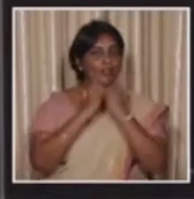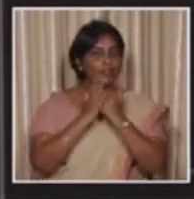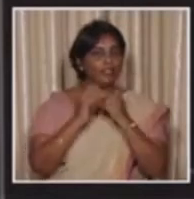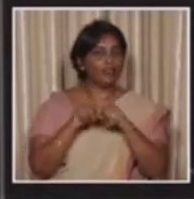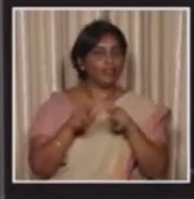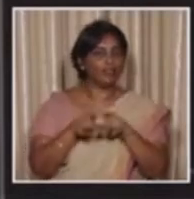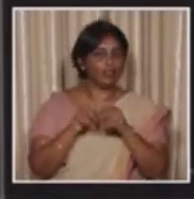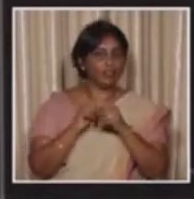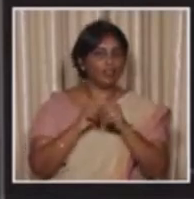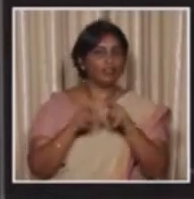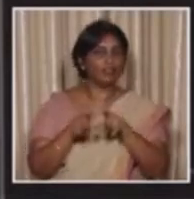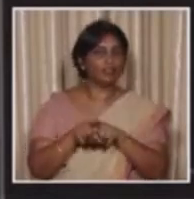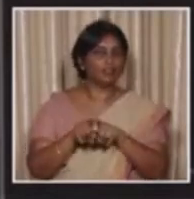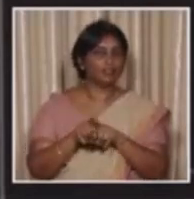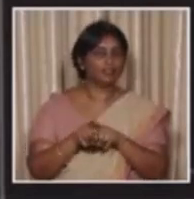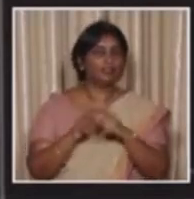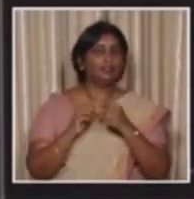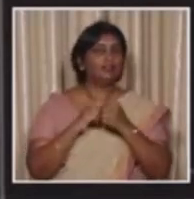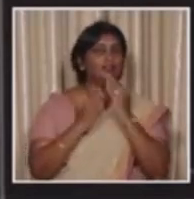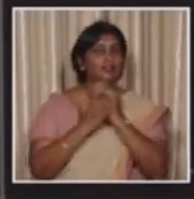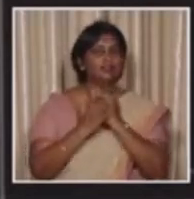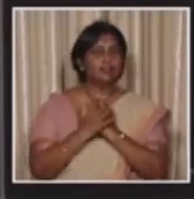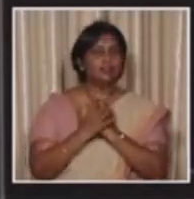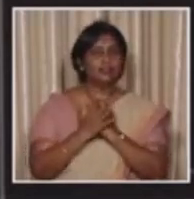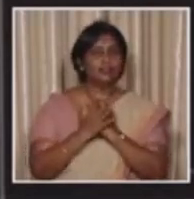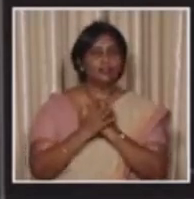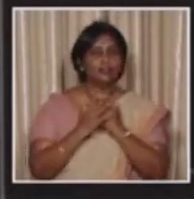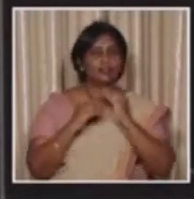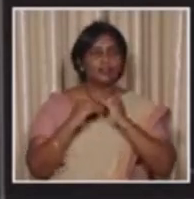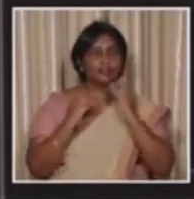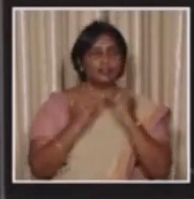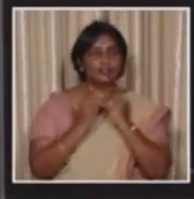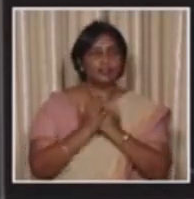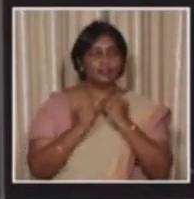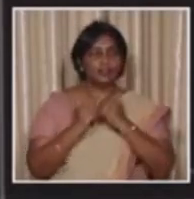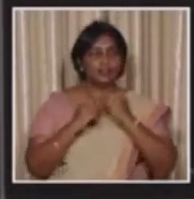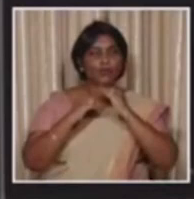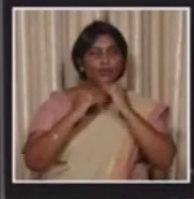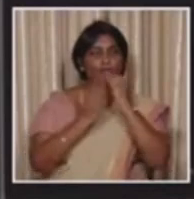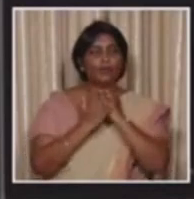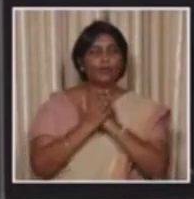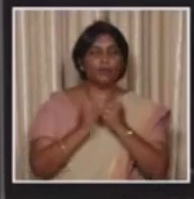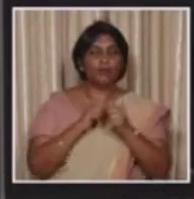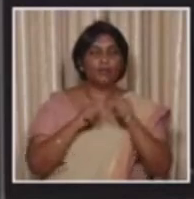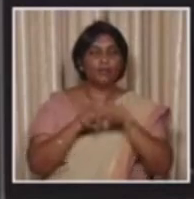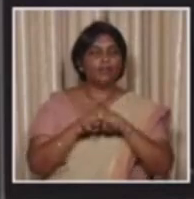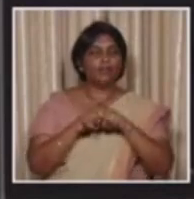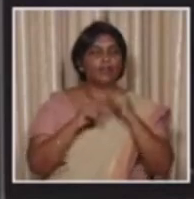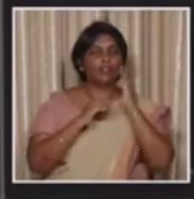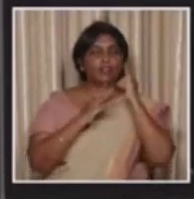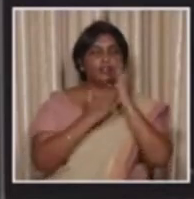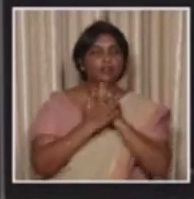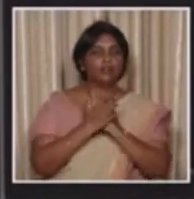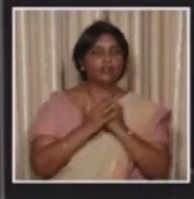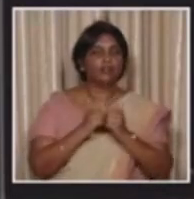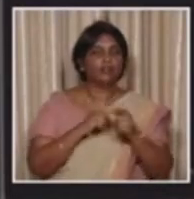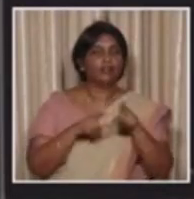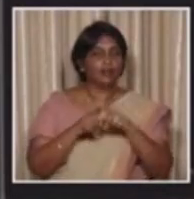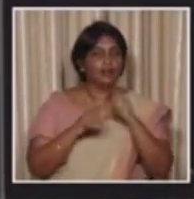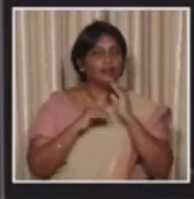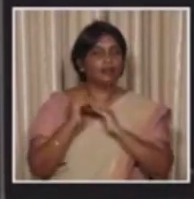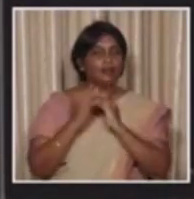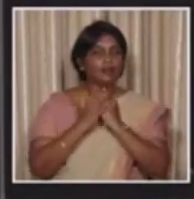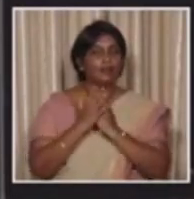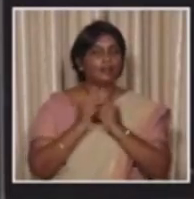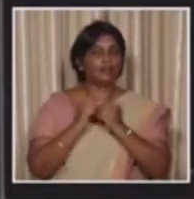வலிமையாக நான் கண்டிக்கின்றேன். அவ்வாறான செயற்பாட்டை கௌரவ புதிய அமைச்சர் அவர்கள் நிறுத்துவீர்கள் என நான் நினைக்கின்றேன். ஆகவே அப்படி ஒரு எண்ணம்